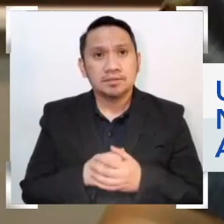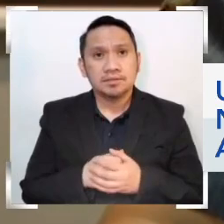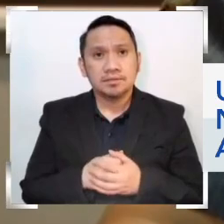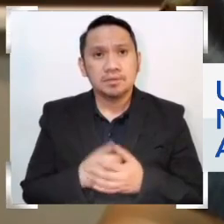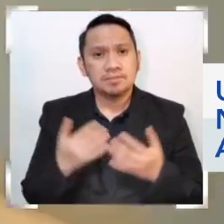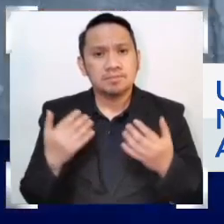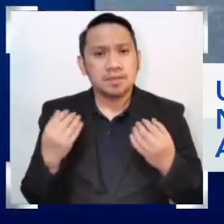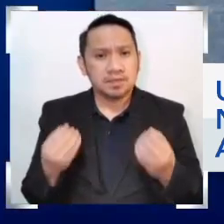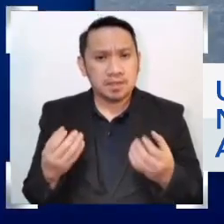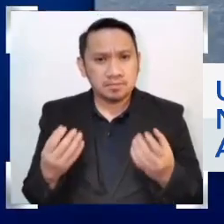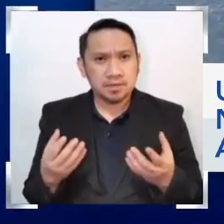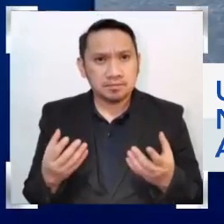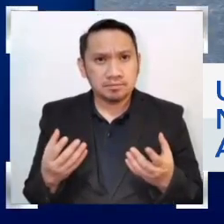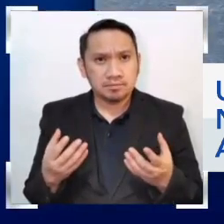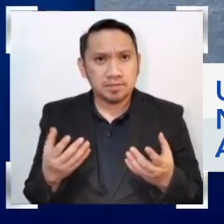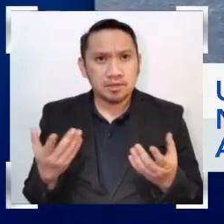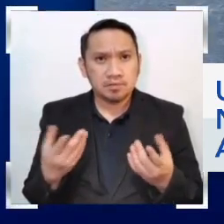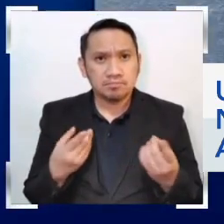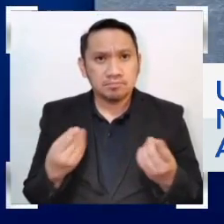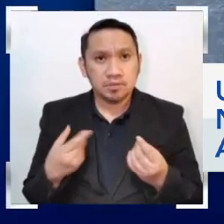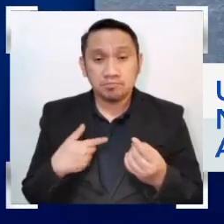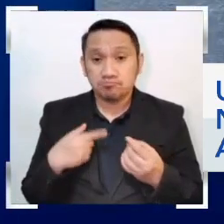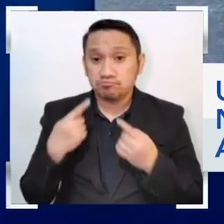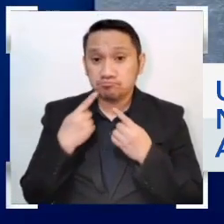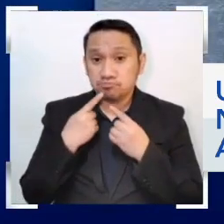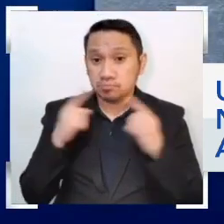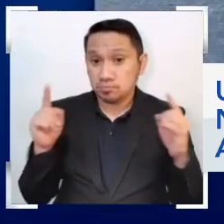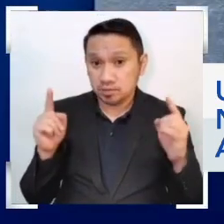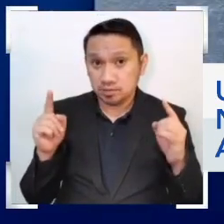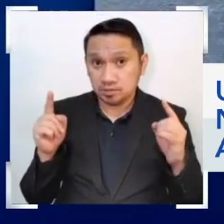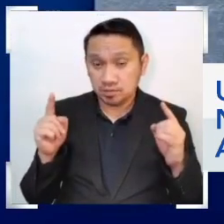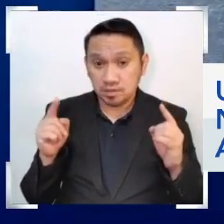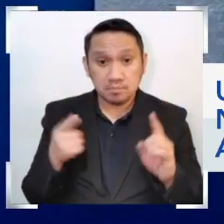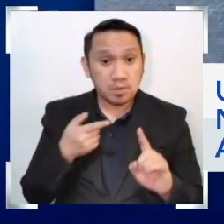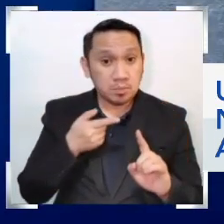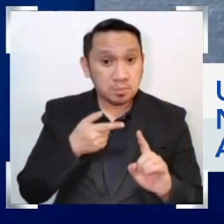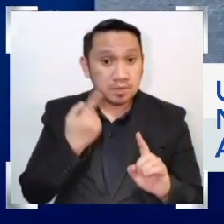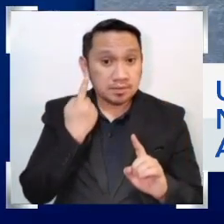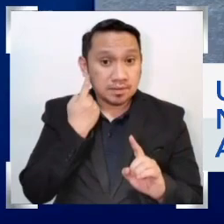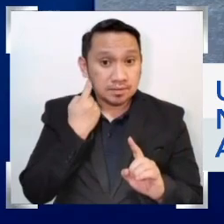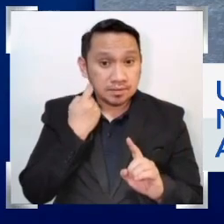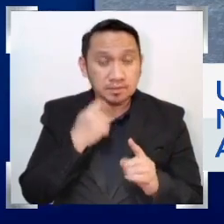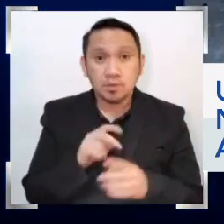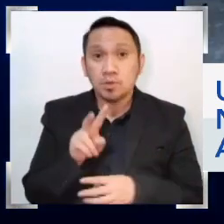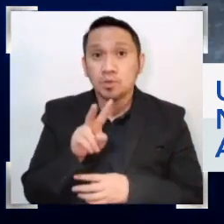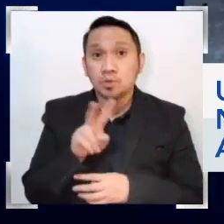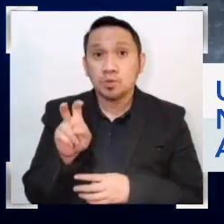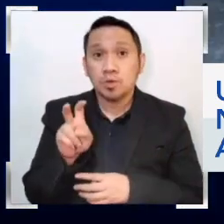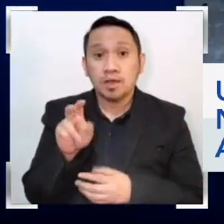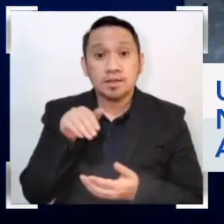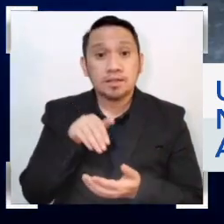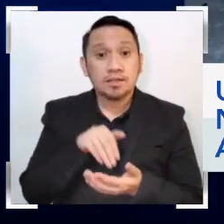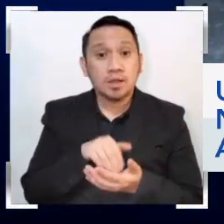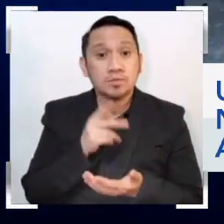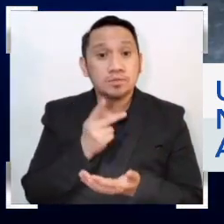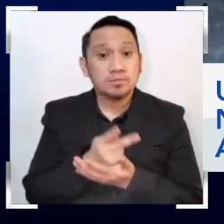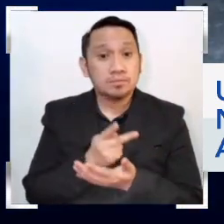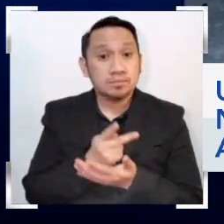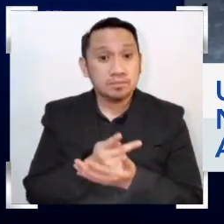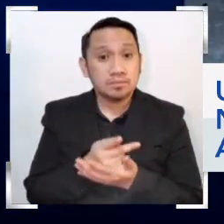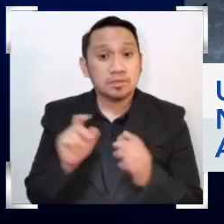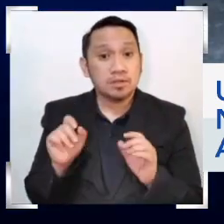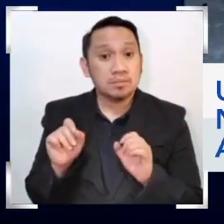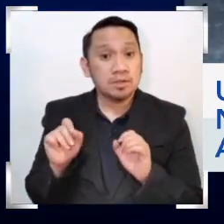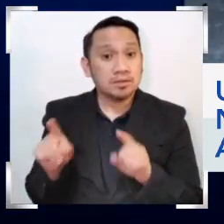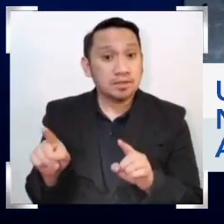kasi natira to. Kung nagtagumpay siya sa pang-hold up kanina, mahigit 200,000 pesos na pinagbentahan ng sigarilyo